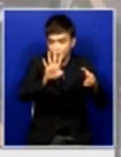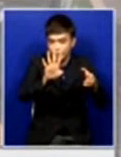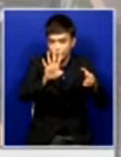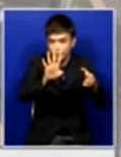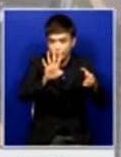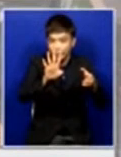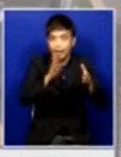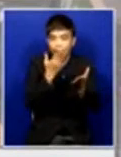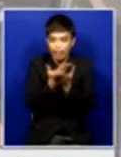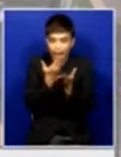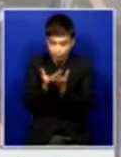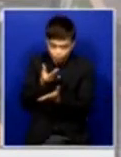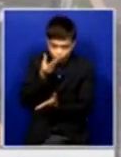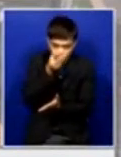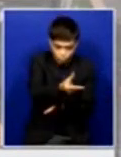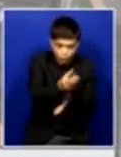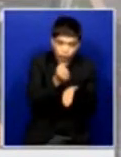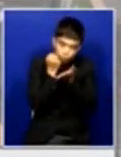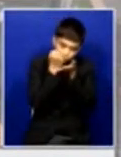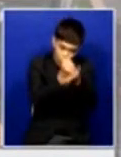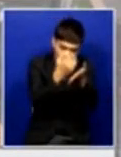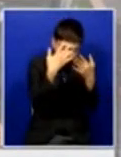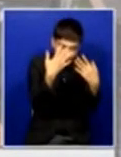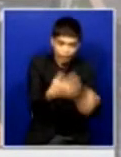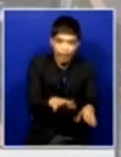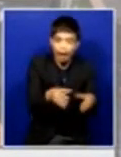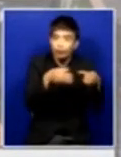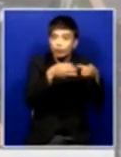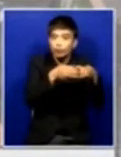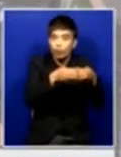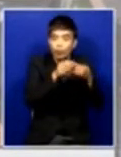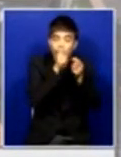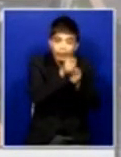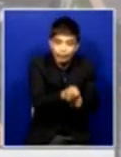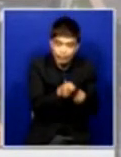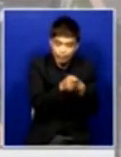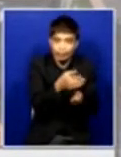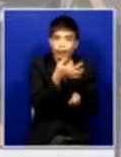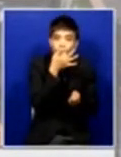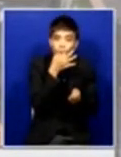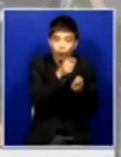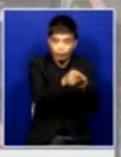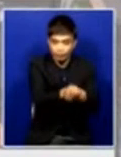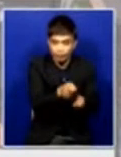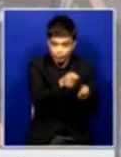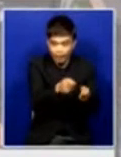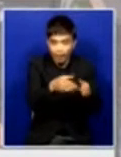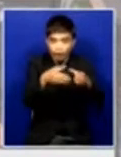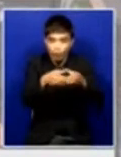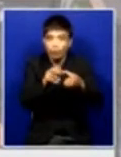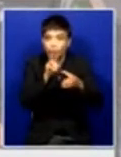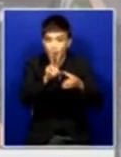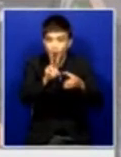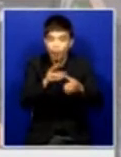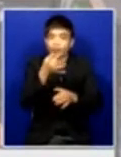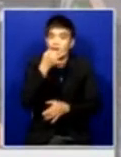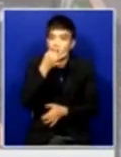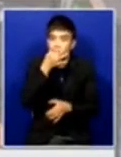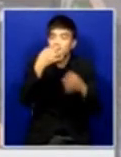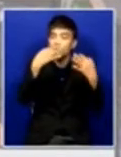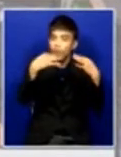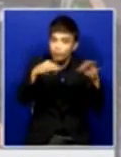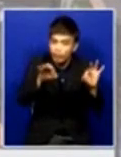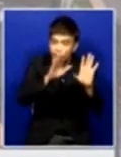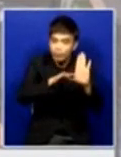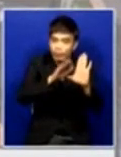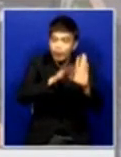วยาไปแล้วนะครับก็คือกลุ่มในส่วนของเกษตรนะครับเกษตรกรกลุ่มที่2ก็คือกลุ่มอาชีพอิสระที่มีการลงทะเบียน